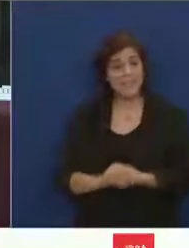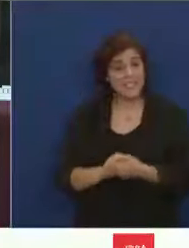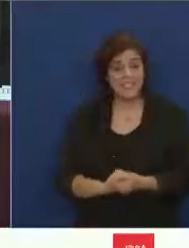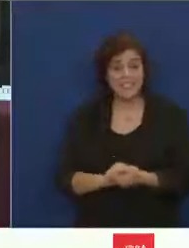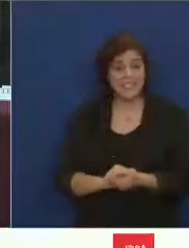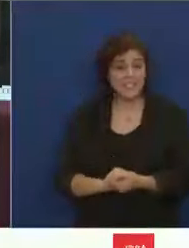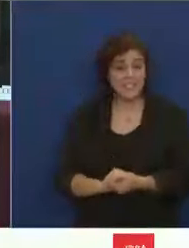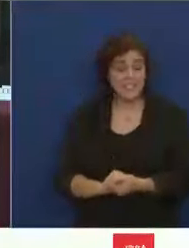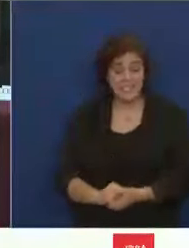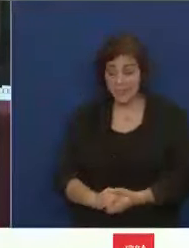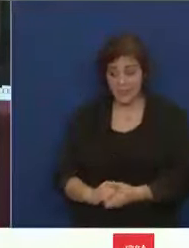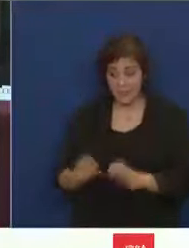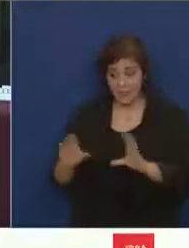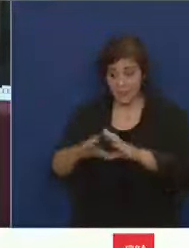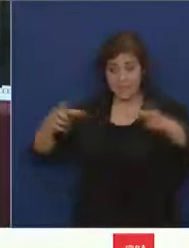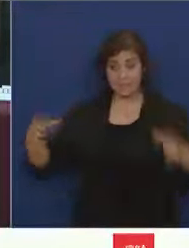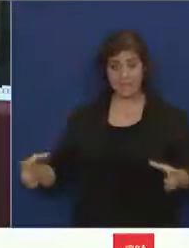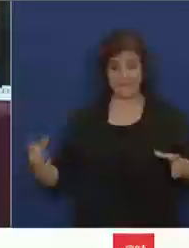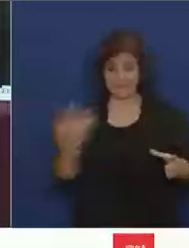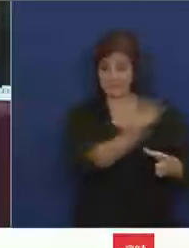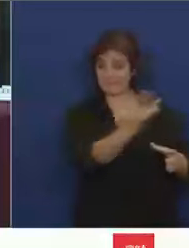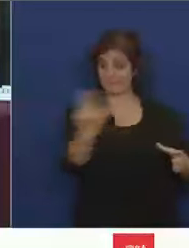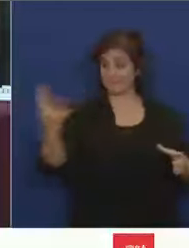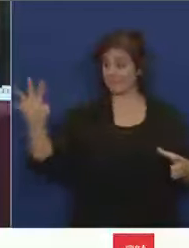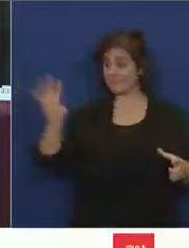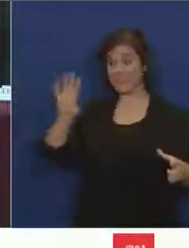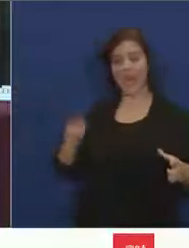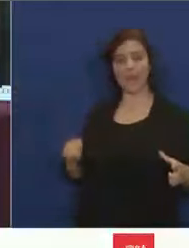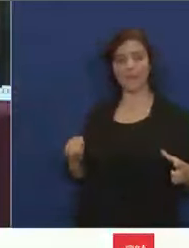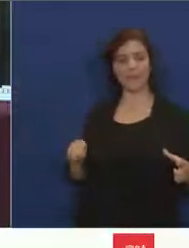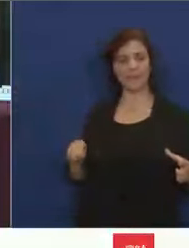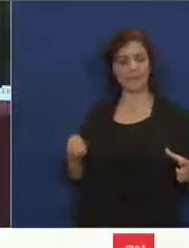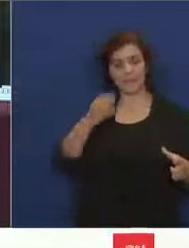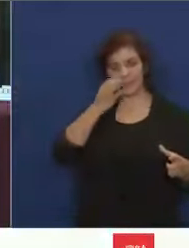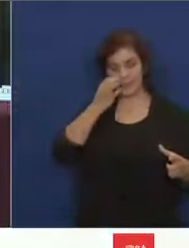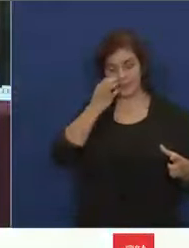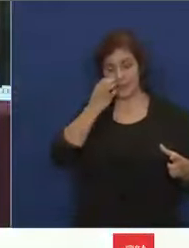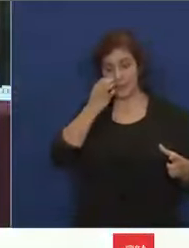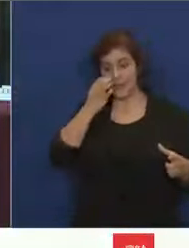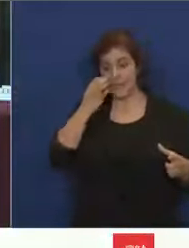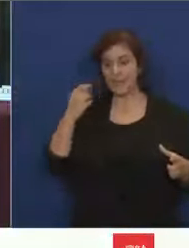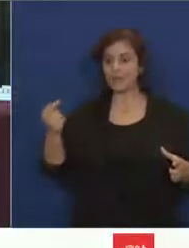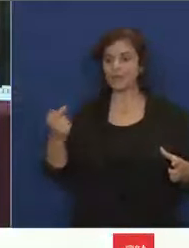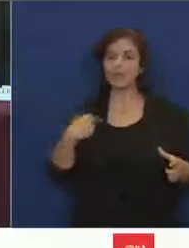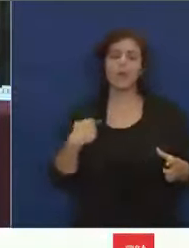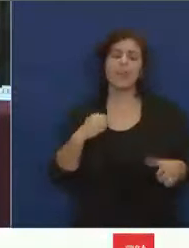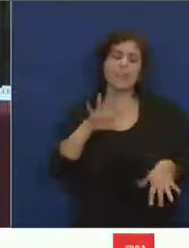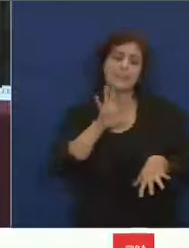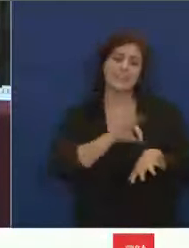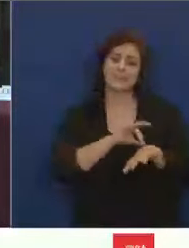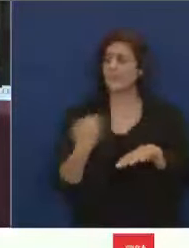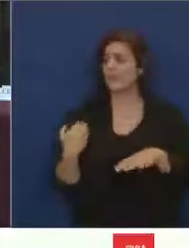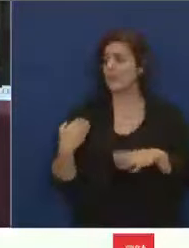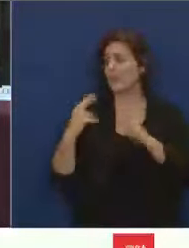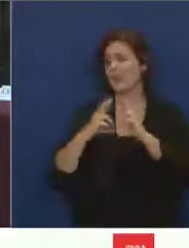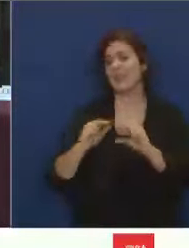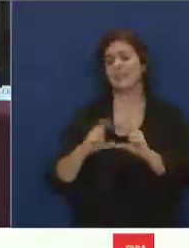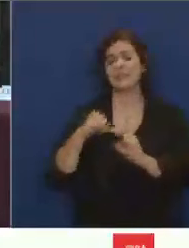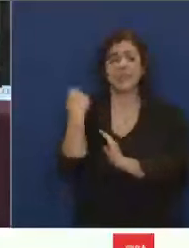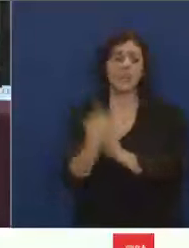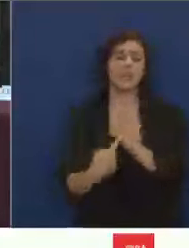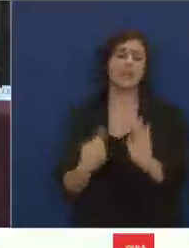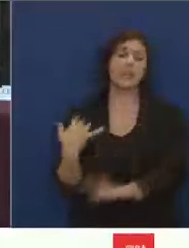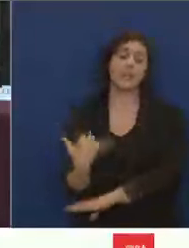hasard sur cette place. Elle est devenue... je l'ai décrite il y a 5 minutes, je ne vais